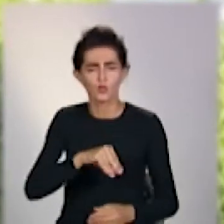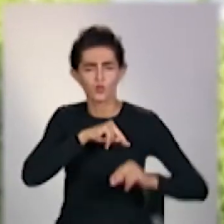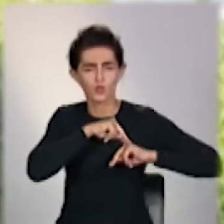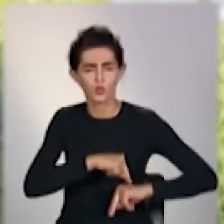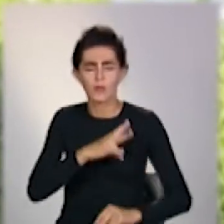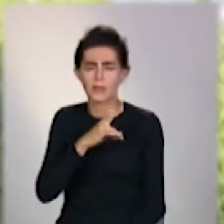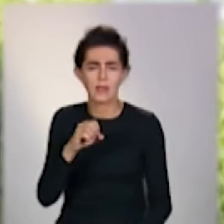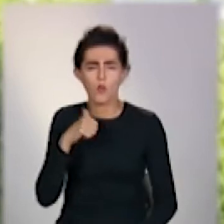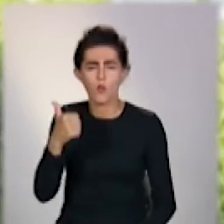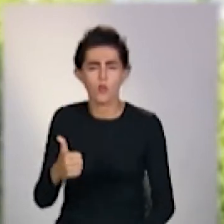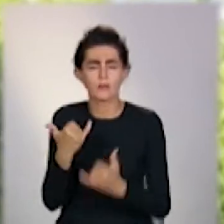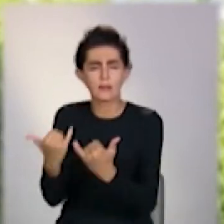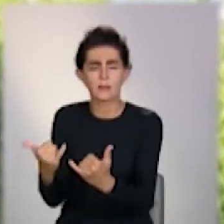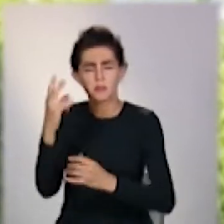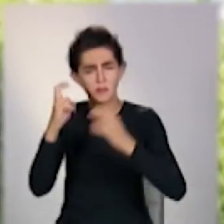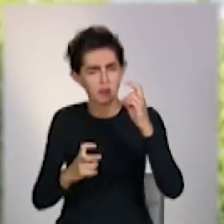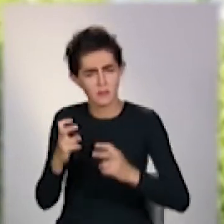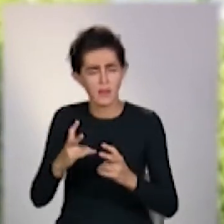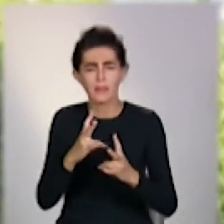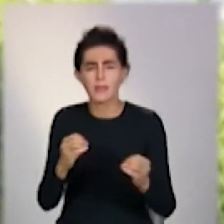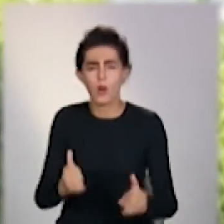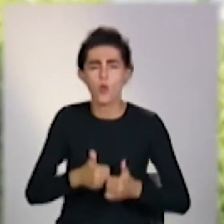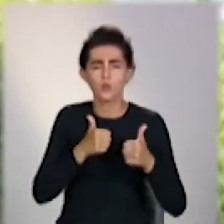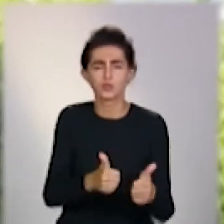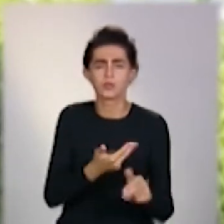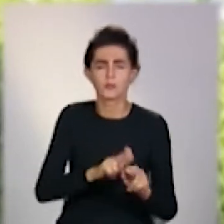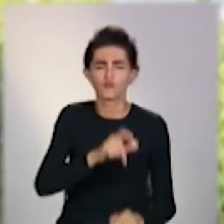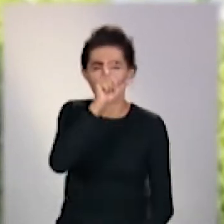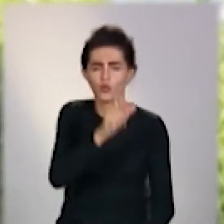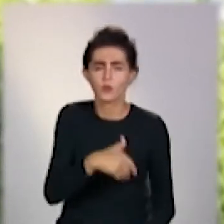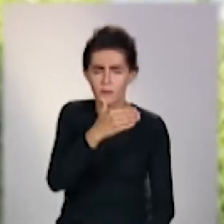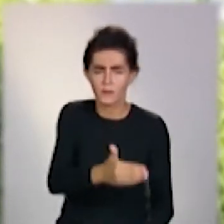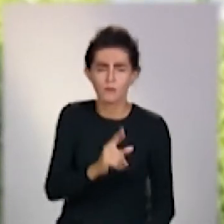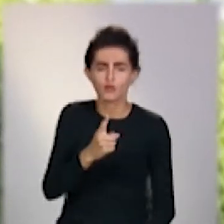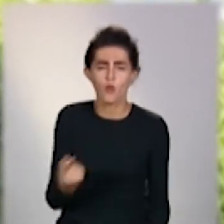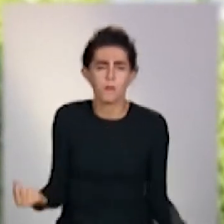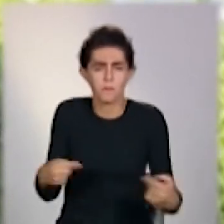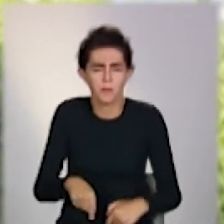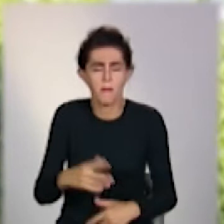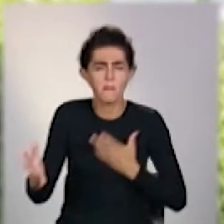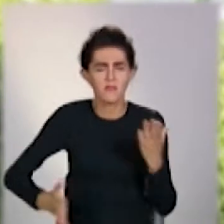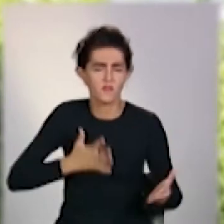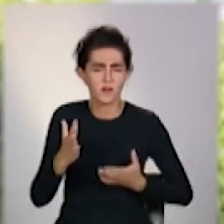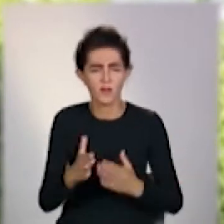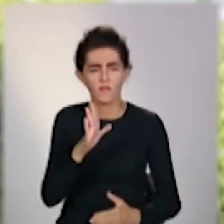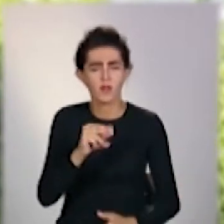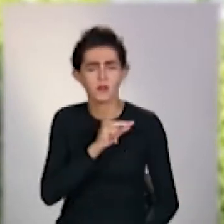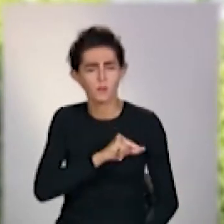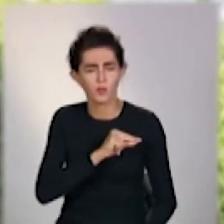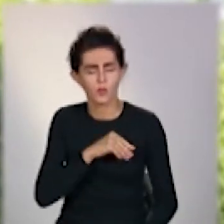для підприємства. З іншої сторони, що не дуже добре для самого чоловіка, то, що у нього падає мотивація к роботі, то, що у